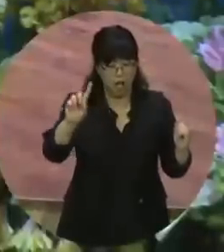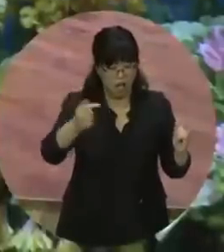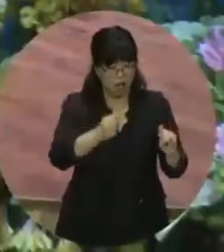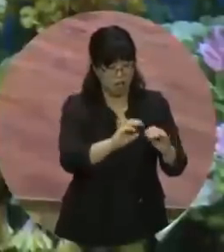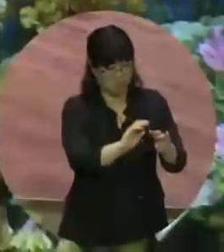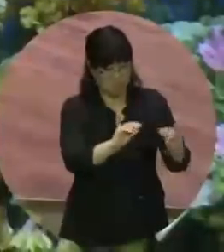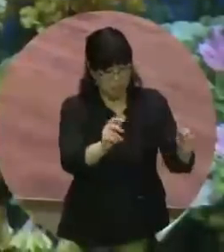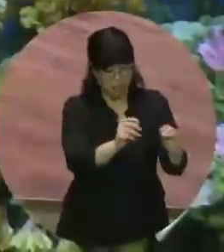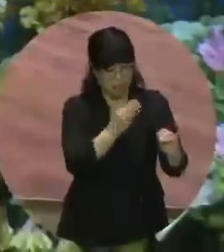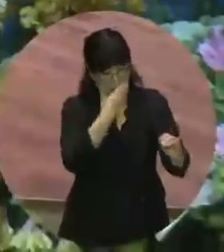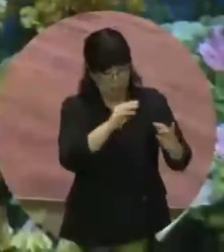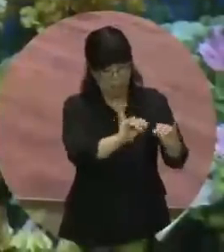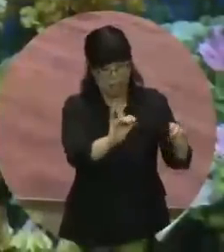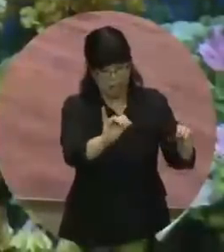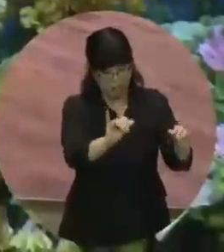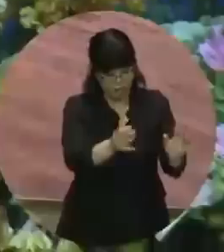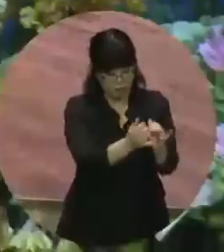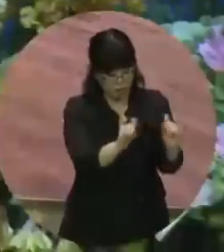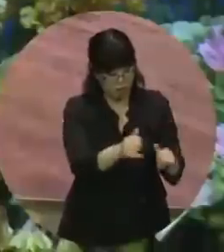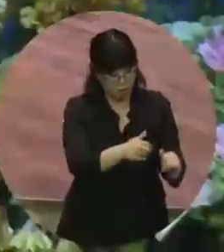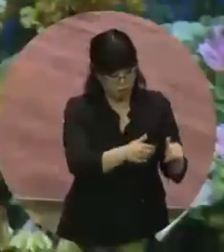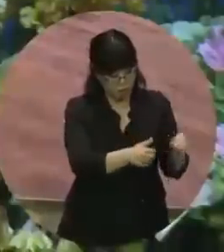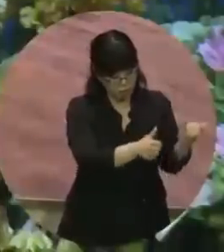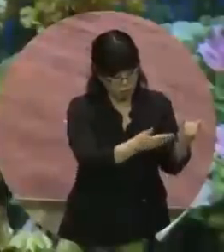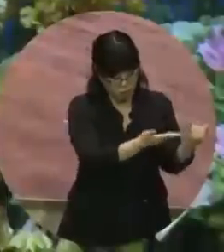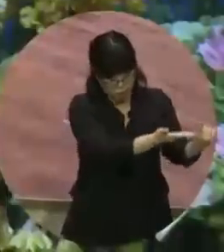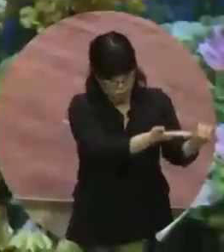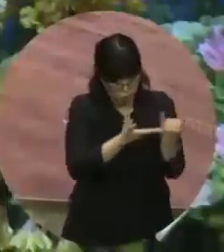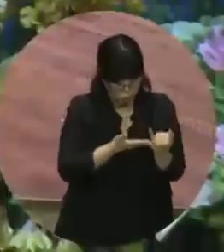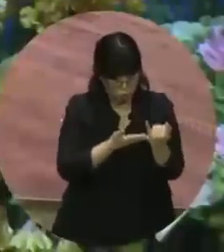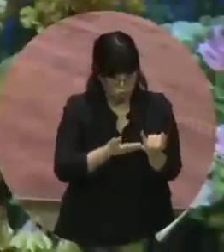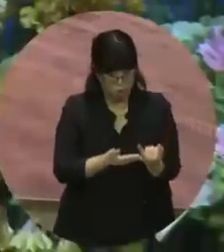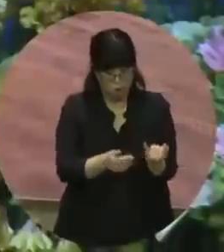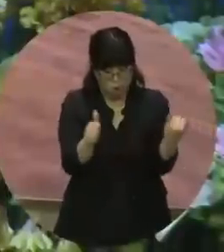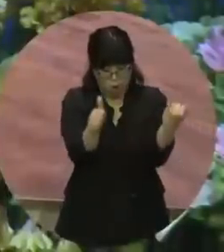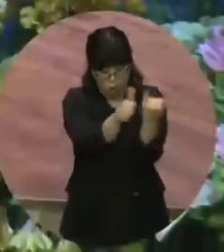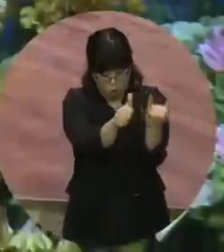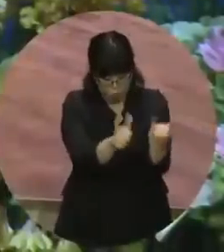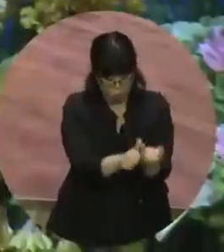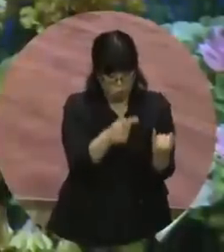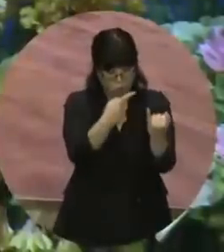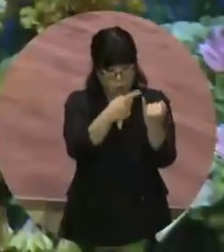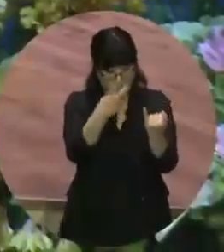에서의 삶은요. 육신주의 그 자체였습니다.